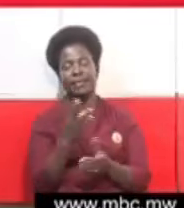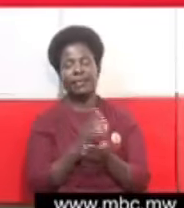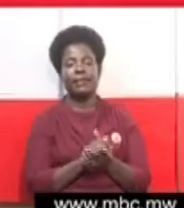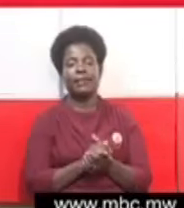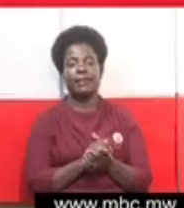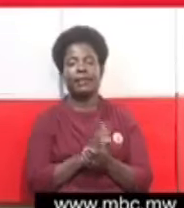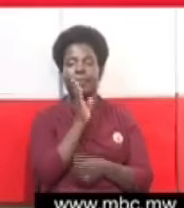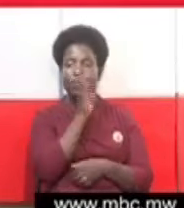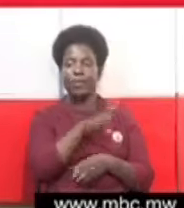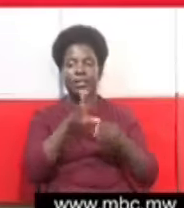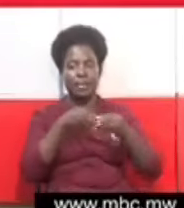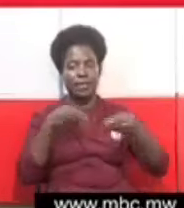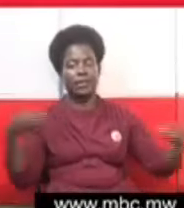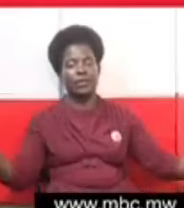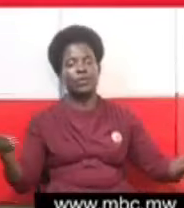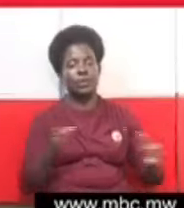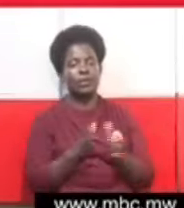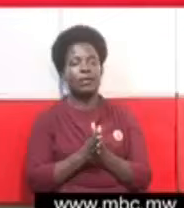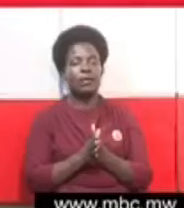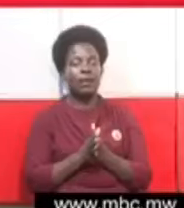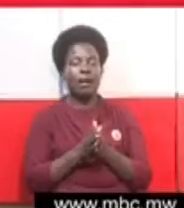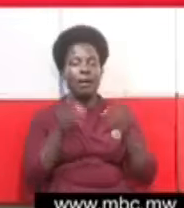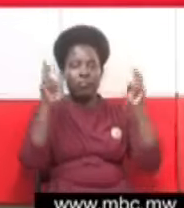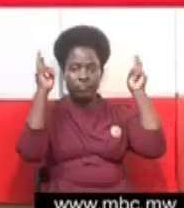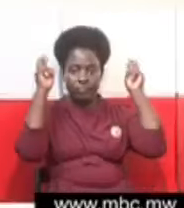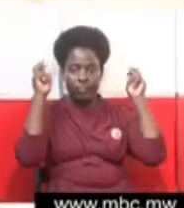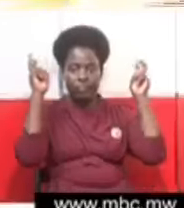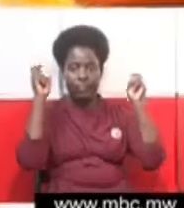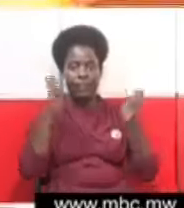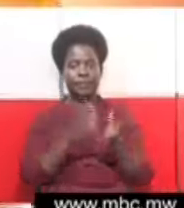Ndipo pomaliza nkhanizi nayi nsomito yake.